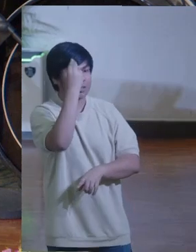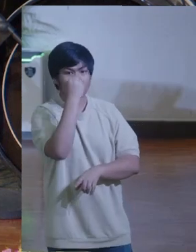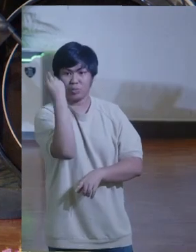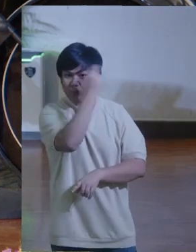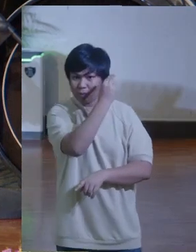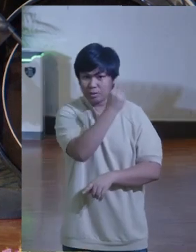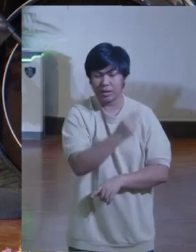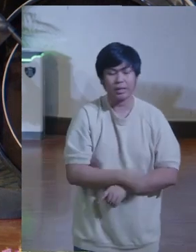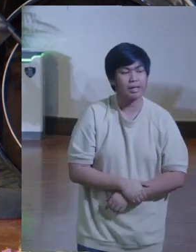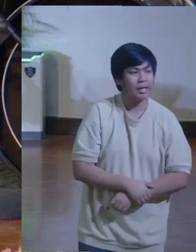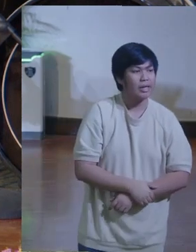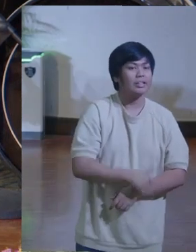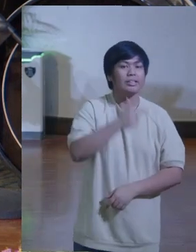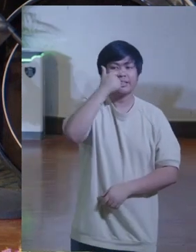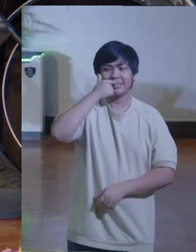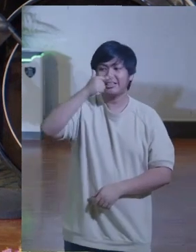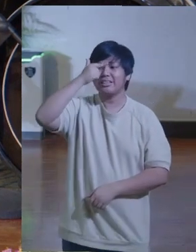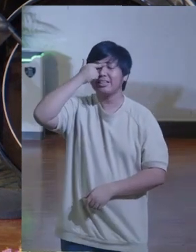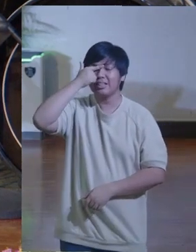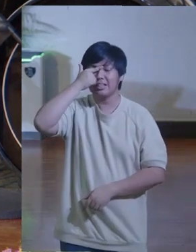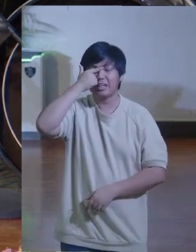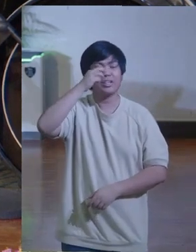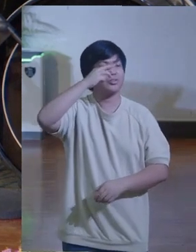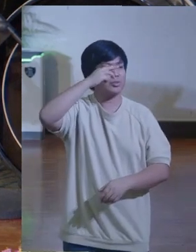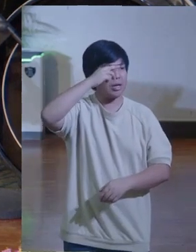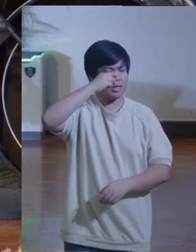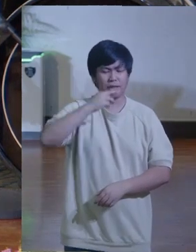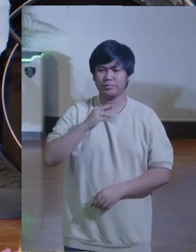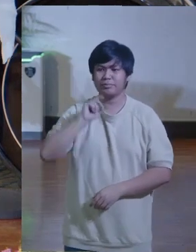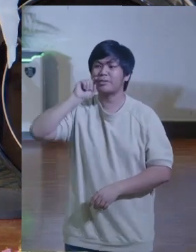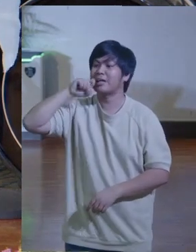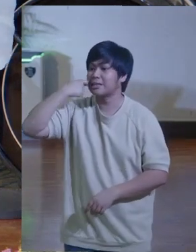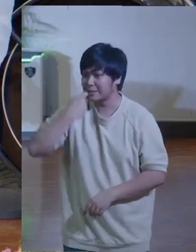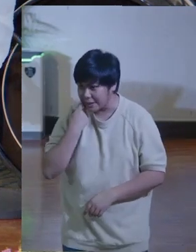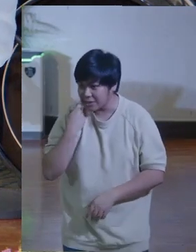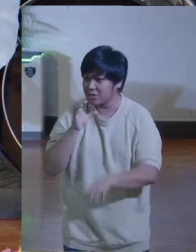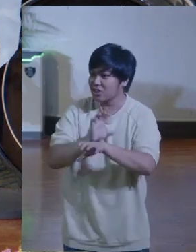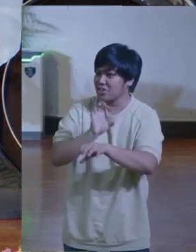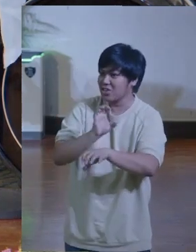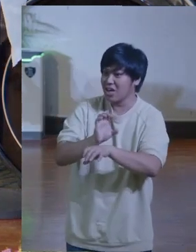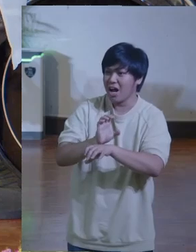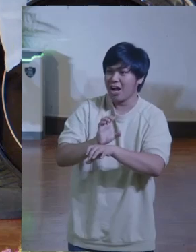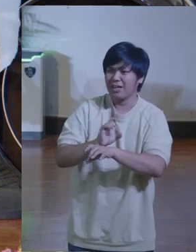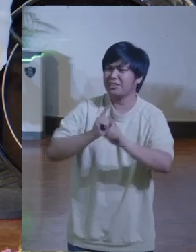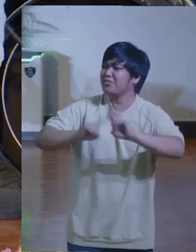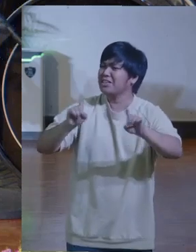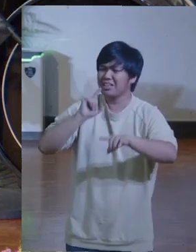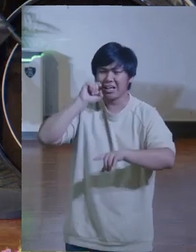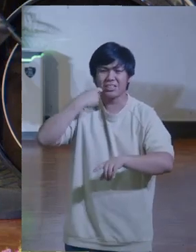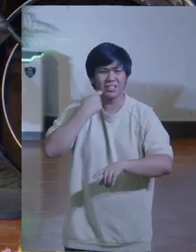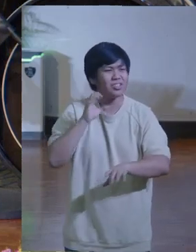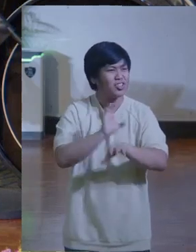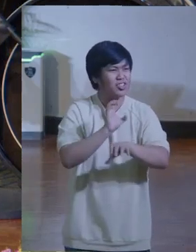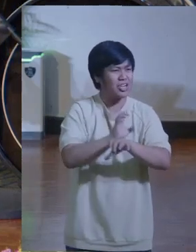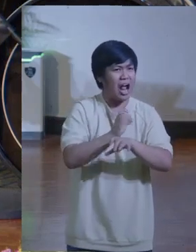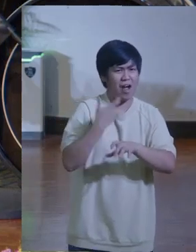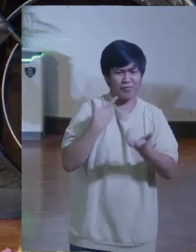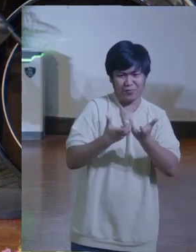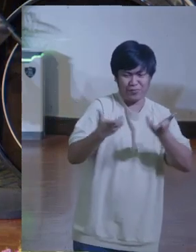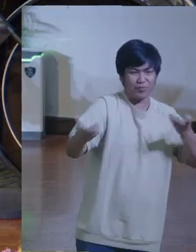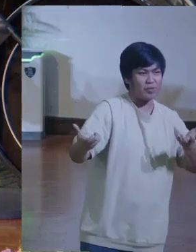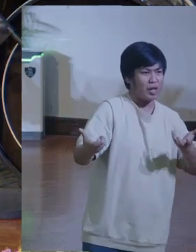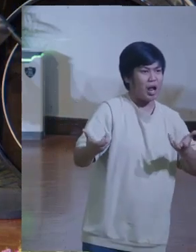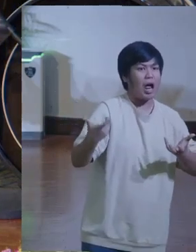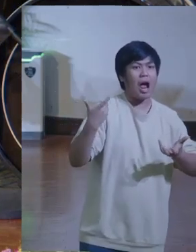ang katuruan. Ang Russian Orthodox Church, ganito rin po ang katuruan. Merong pong